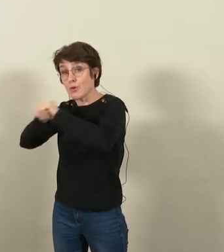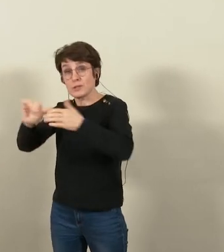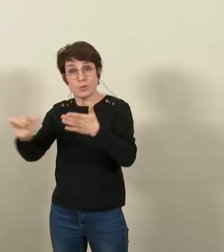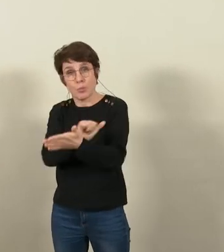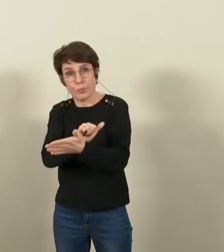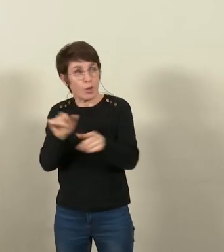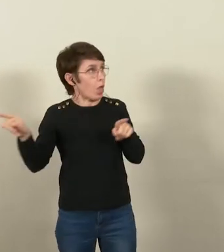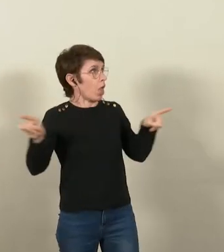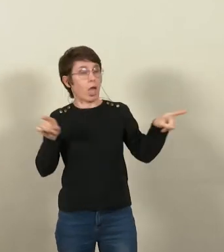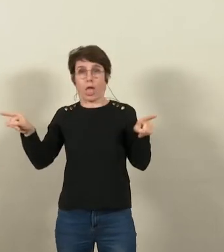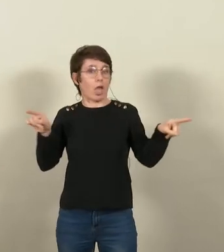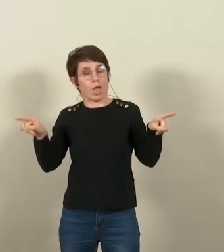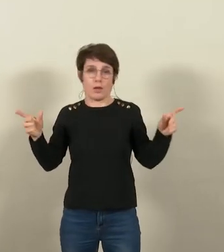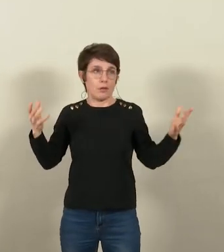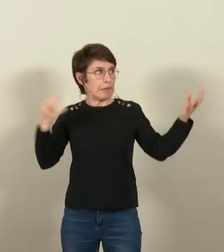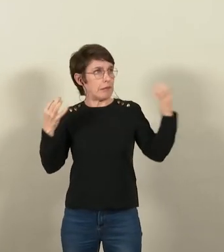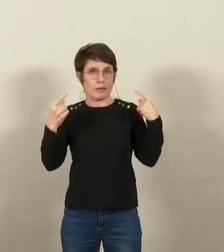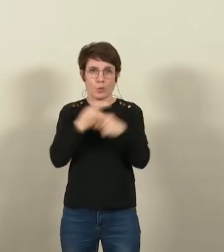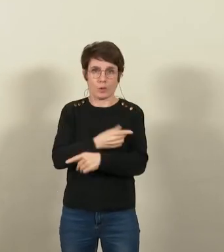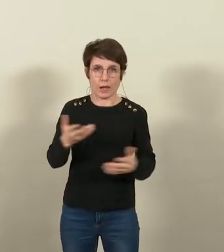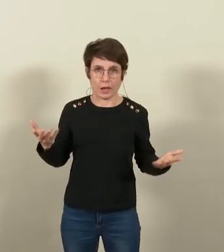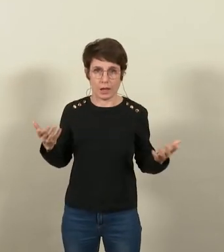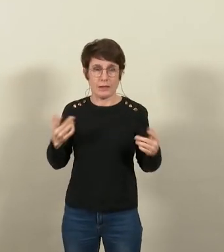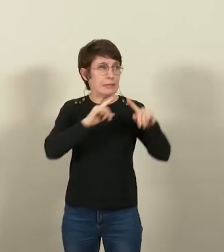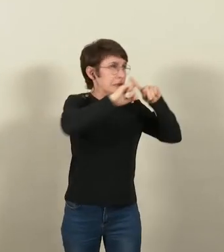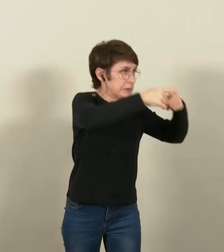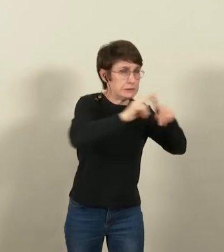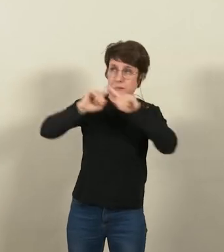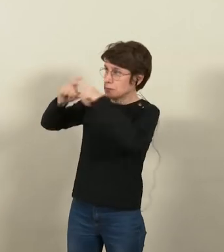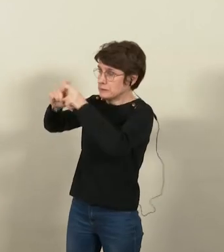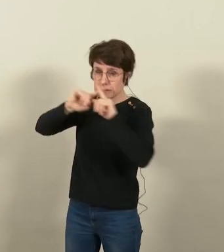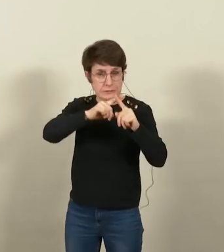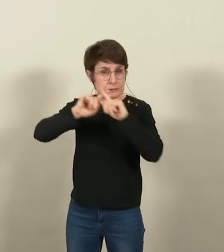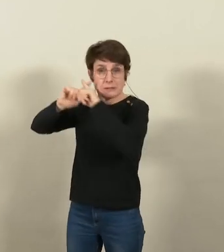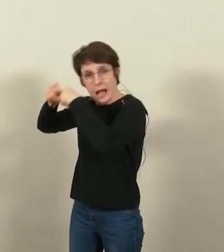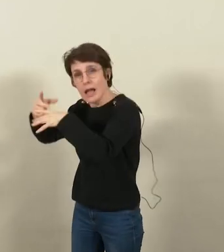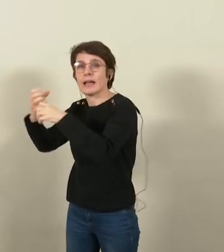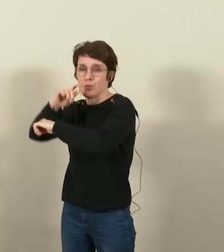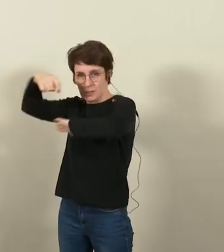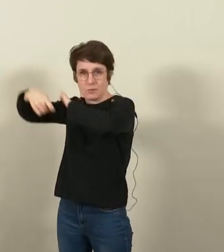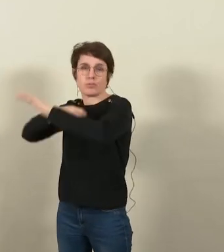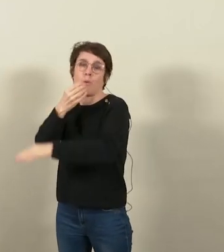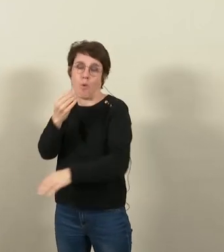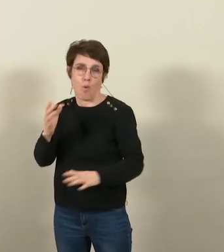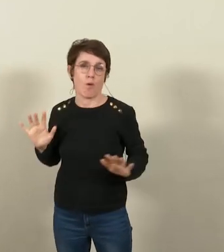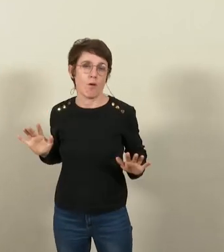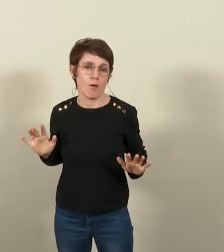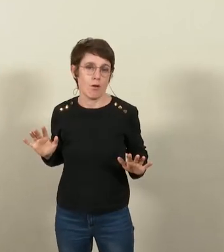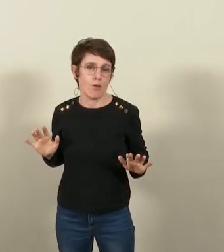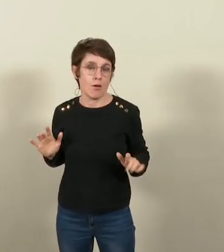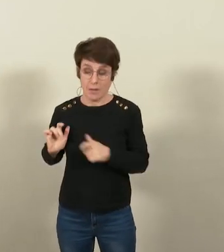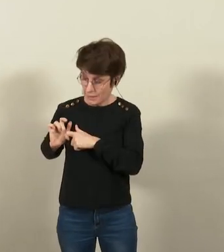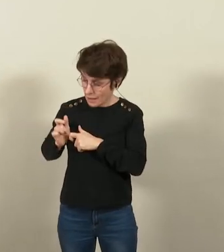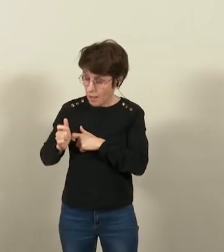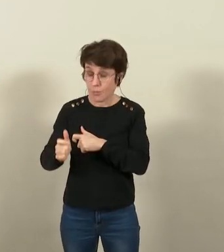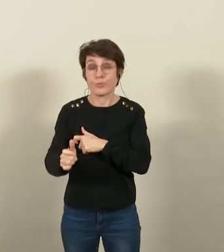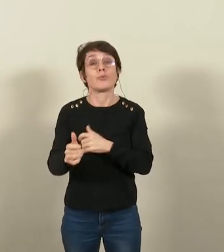réhabilitez donc nous avons négocié et obtenu des financement spécifique et derrière ça fait